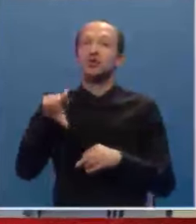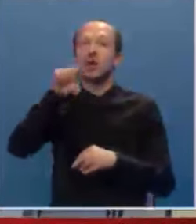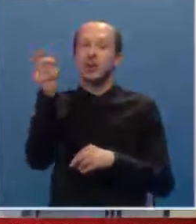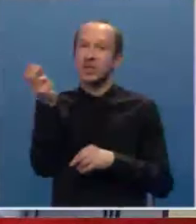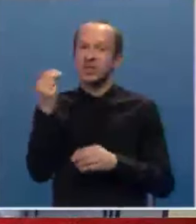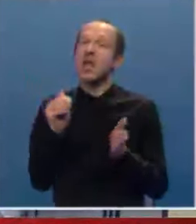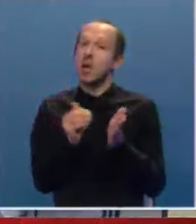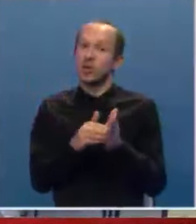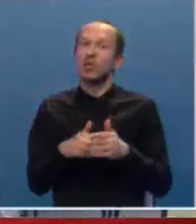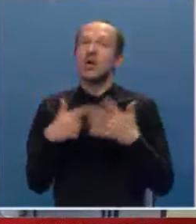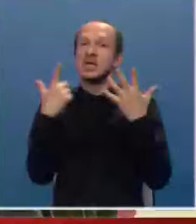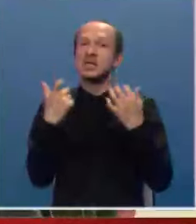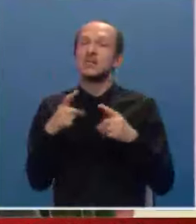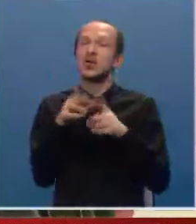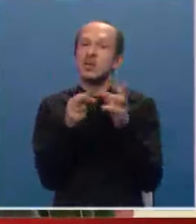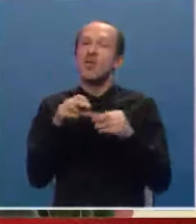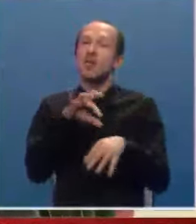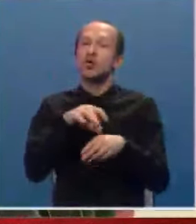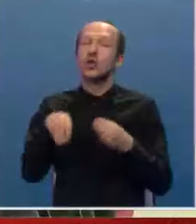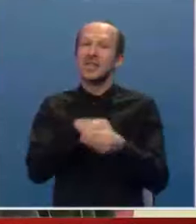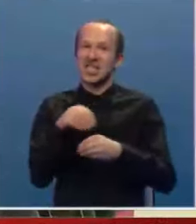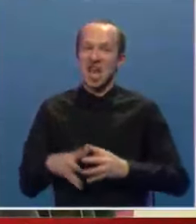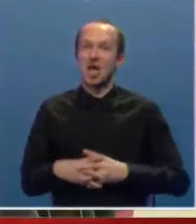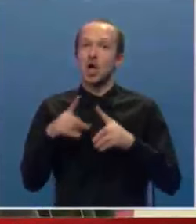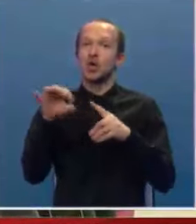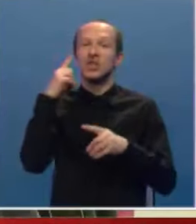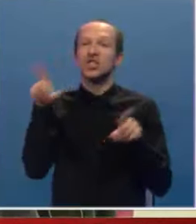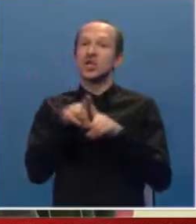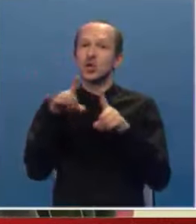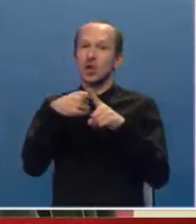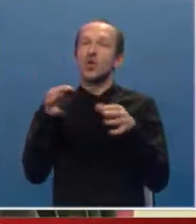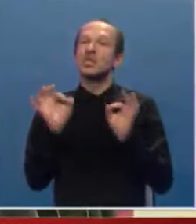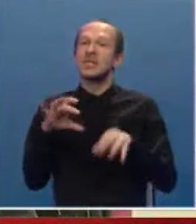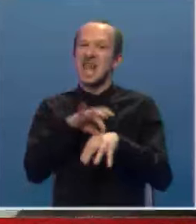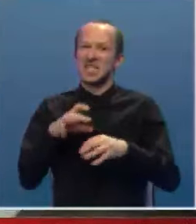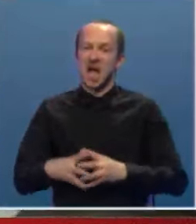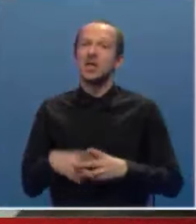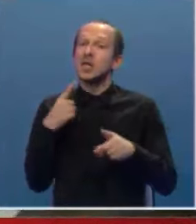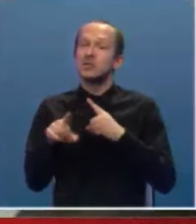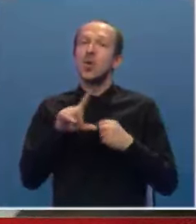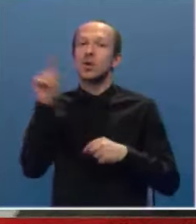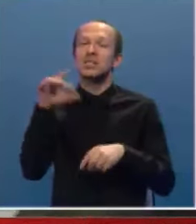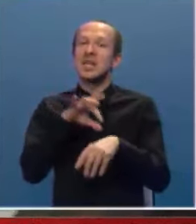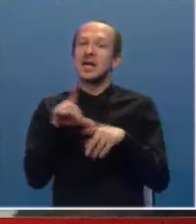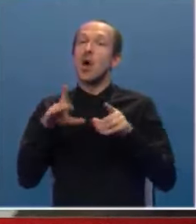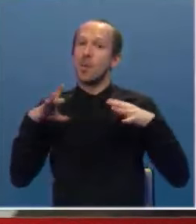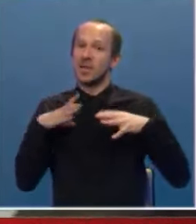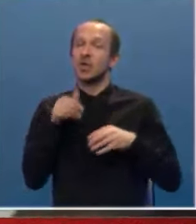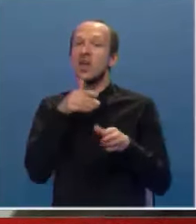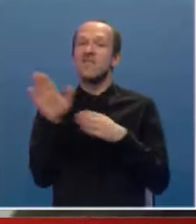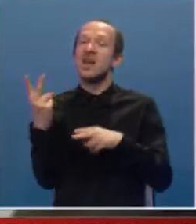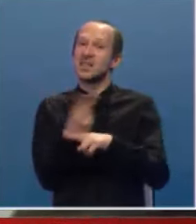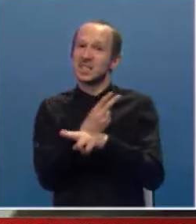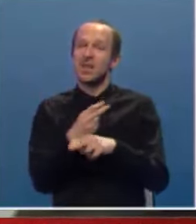Srpske potrebno je 700 timova porodične medicine. To znači isto toliko specijalista. Zbog odlaska ljekara u penziju i van